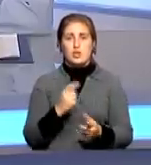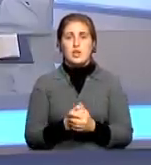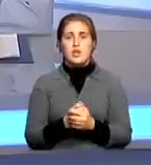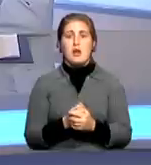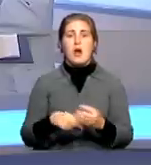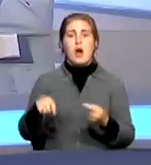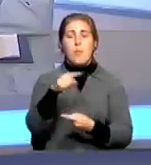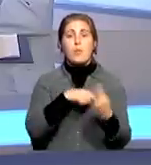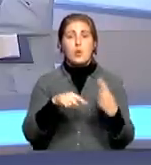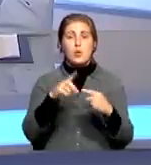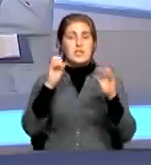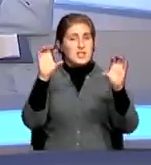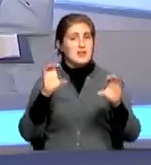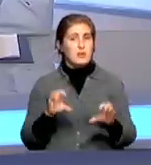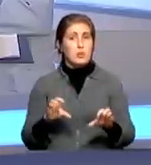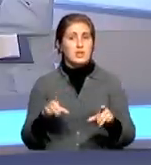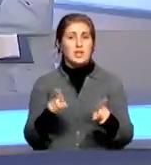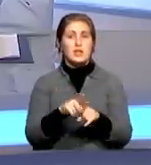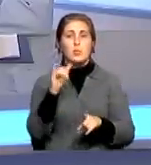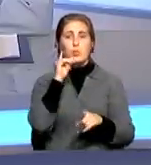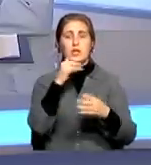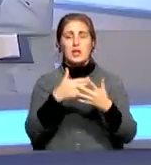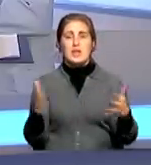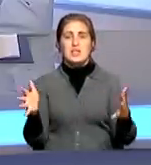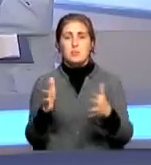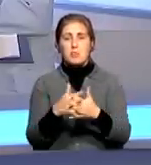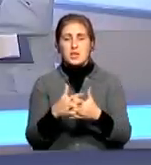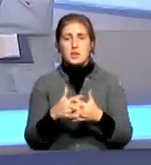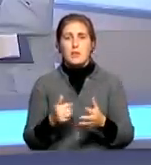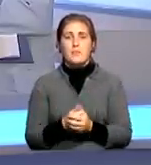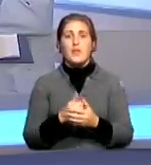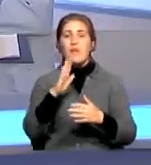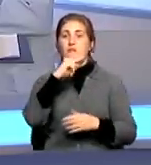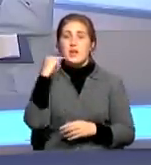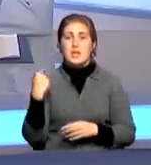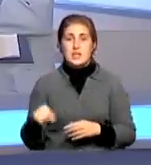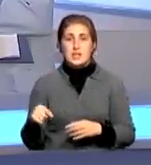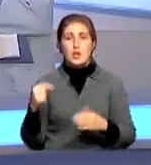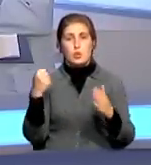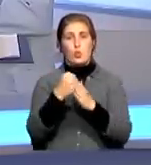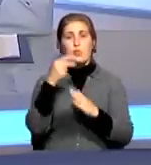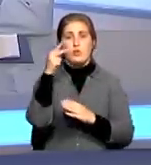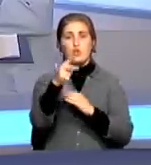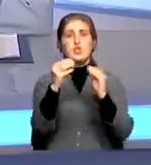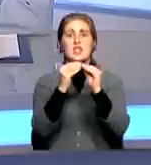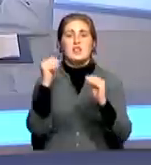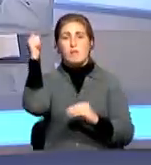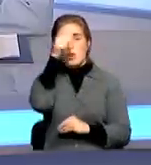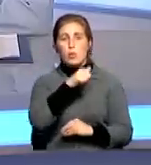оборот, незаконный оборот таких курительных смесей. Значит, в России до 2010